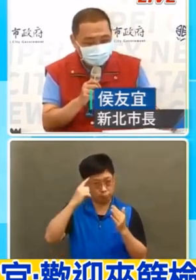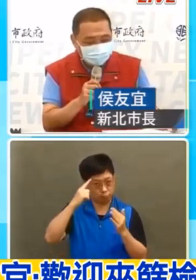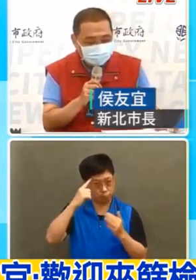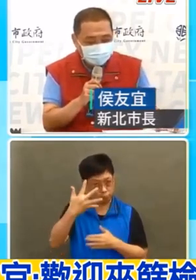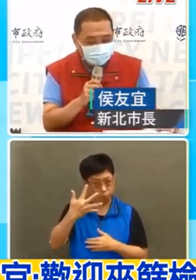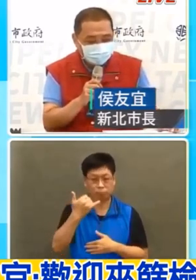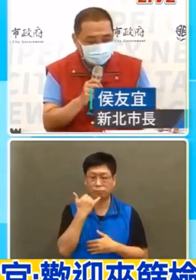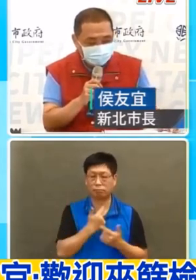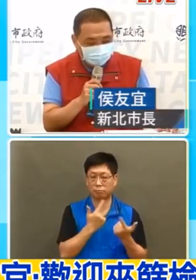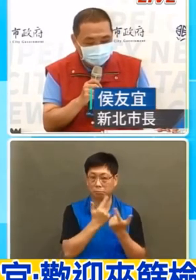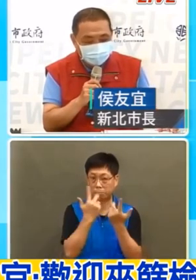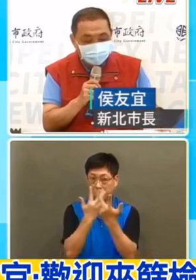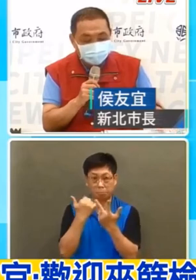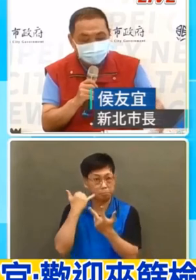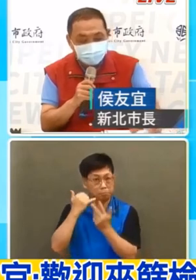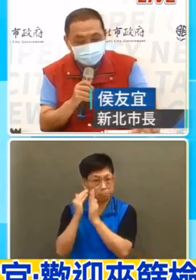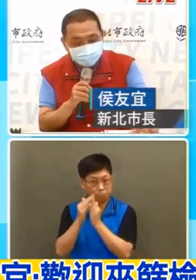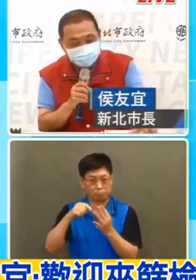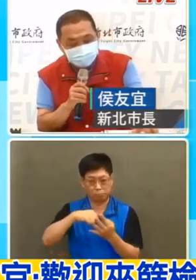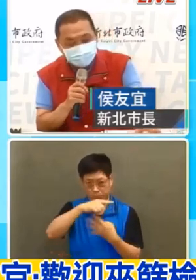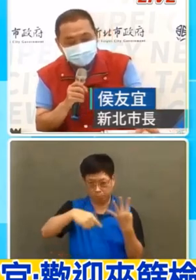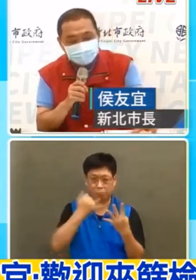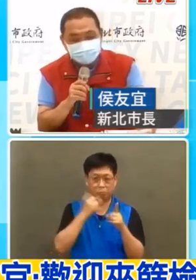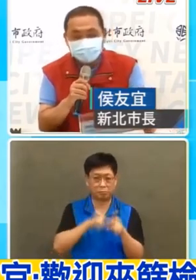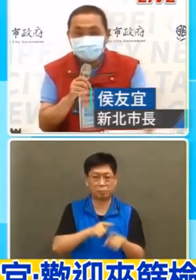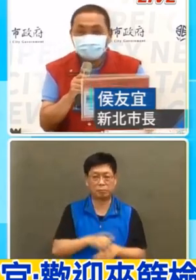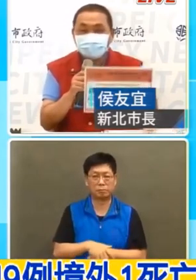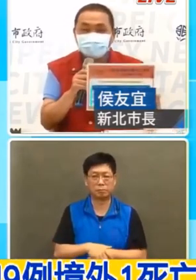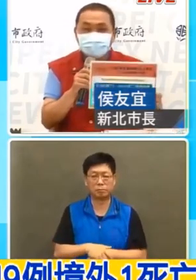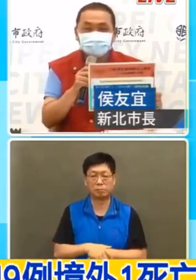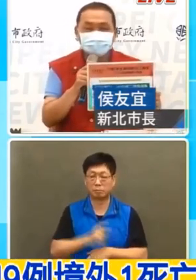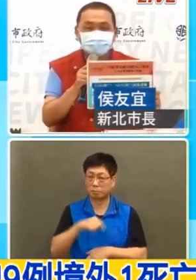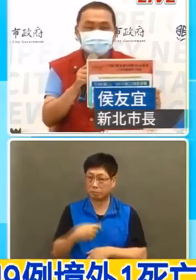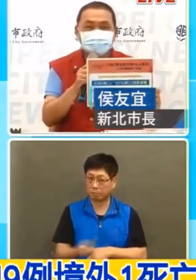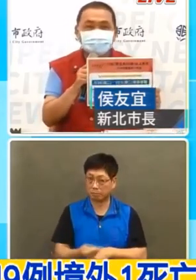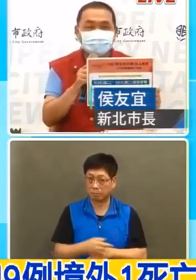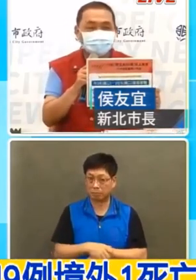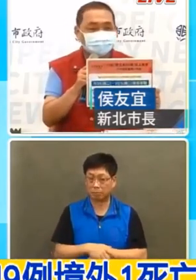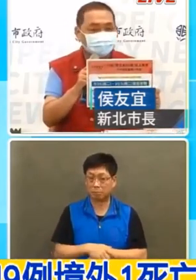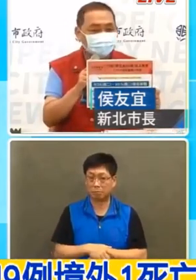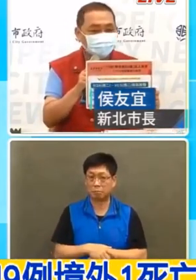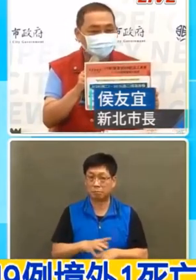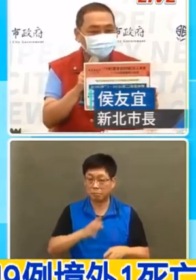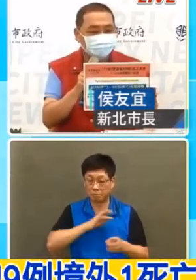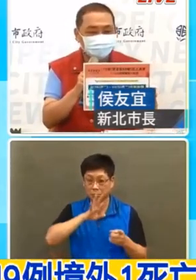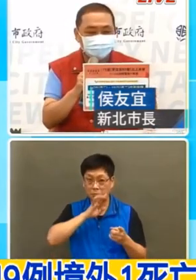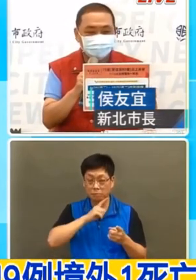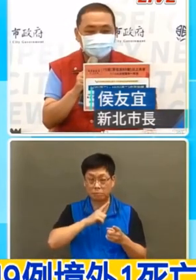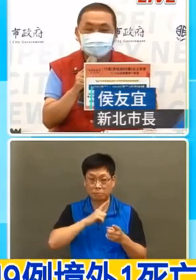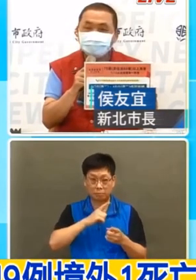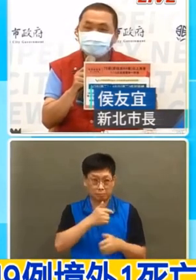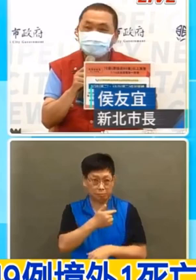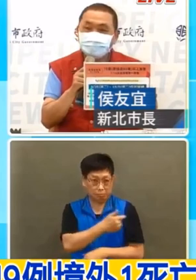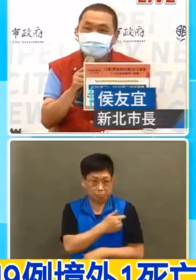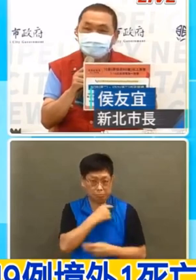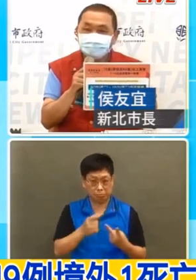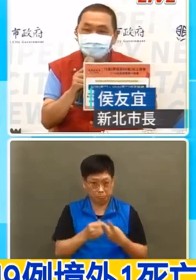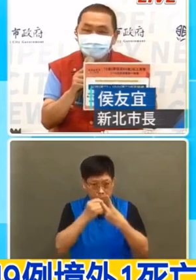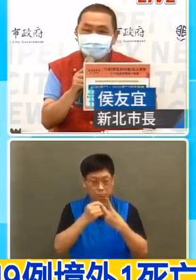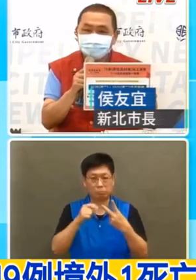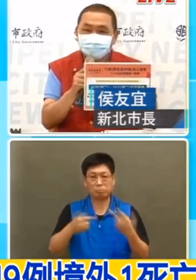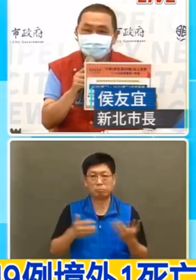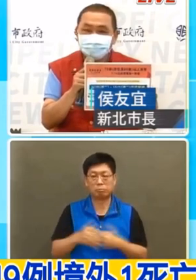望北北基桃能够遵循来办理。至于我们莫德纳疫苗的第2剂的接种，